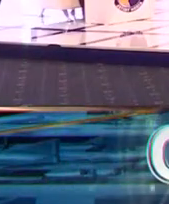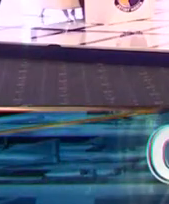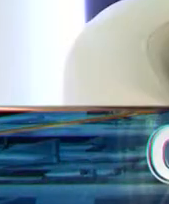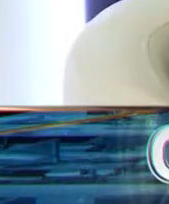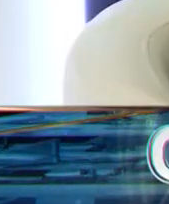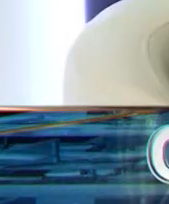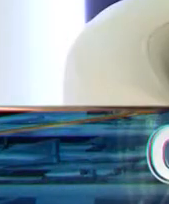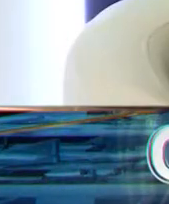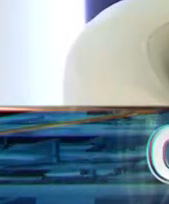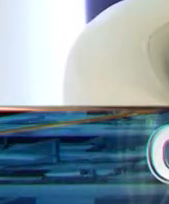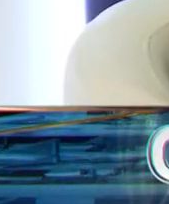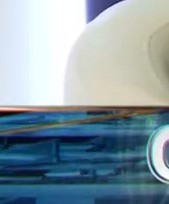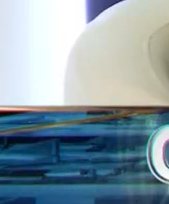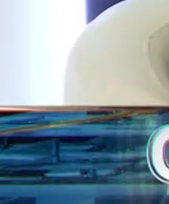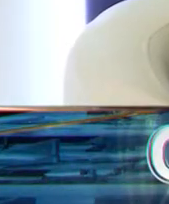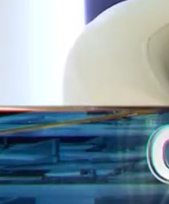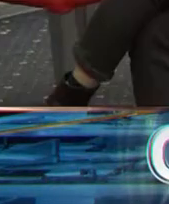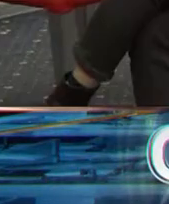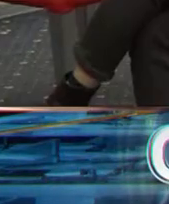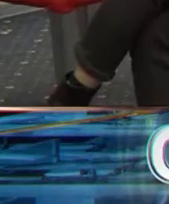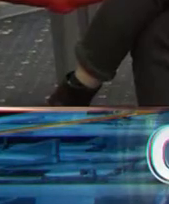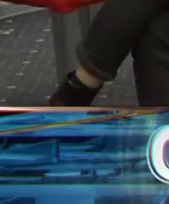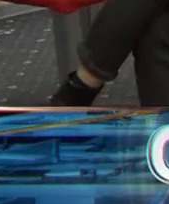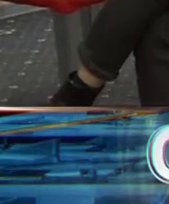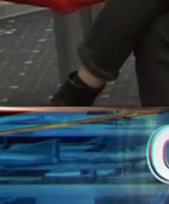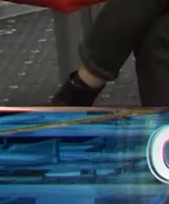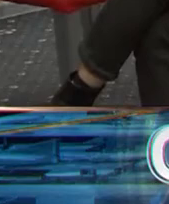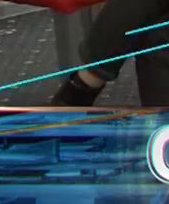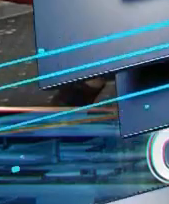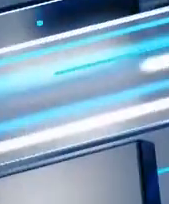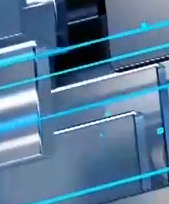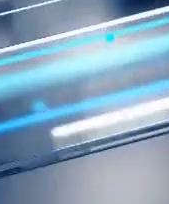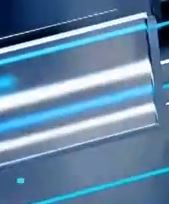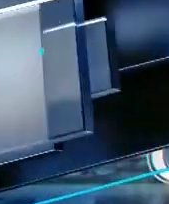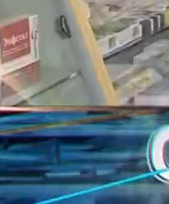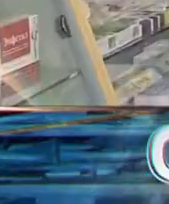Монополисты уверяют, тарифы на комуслуги не изменятся.